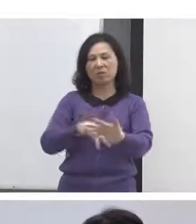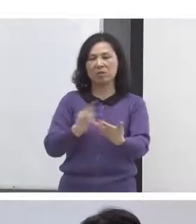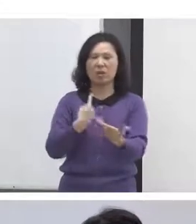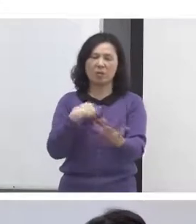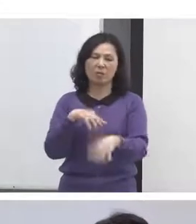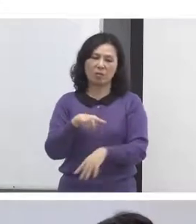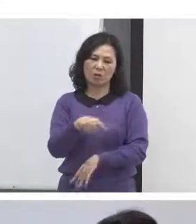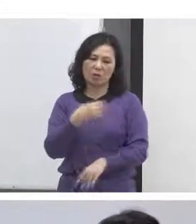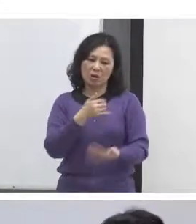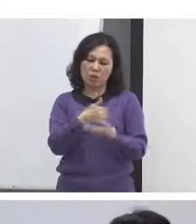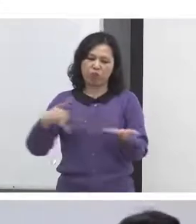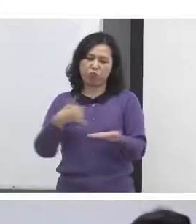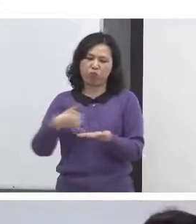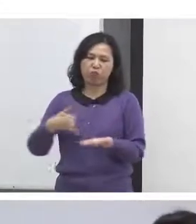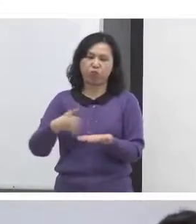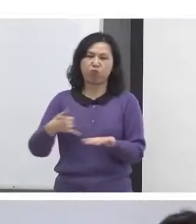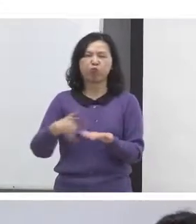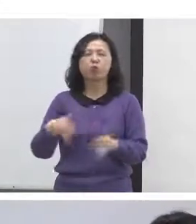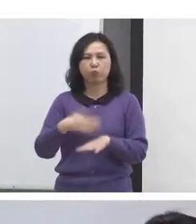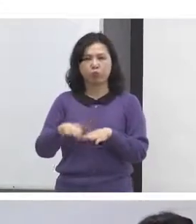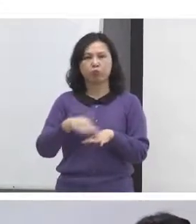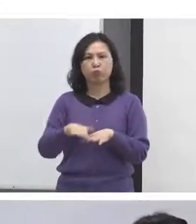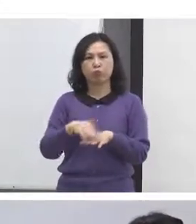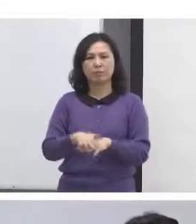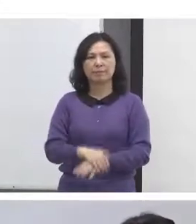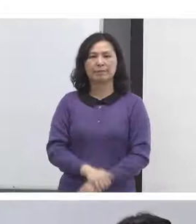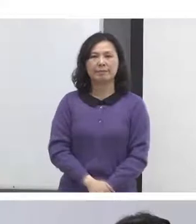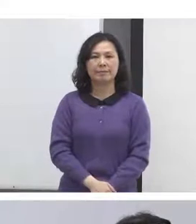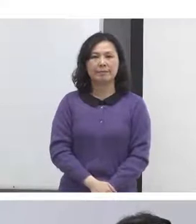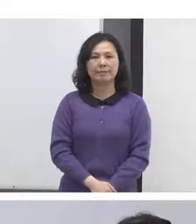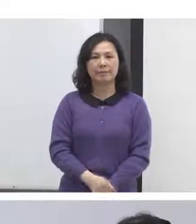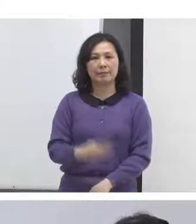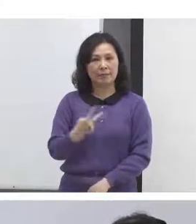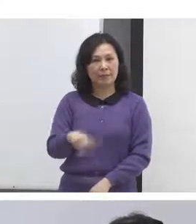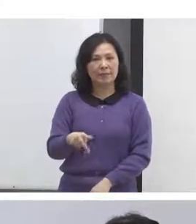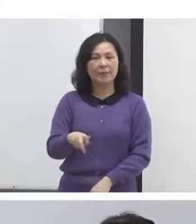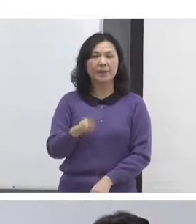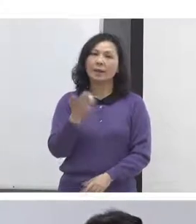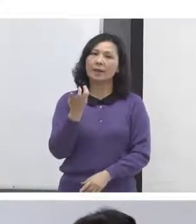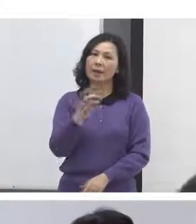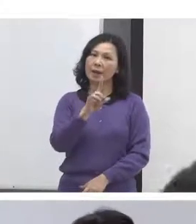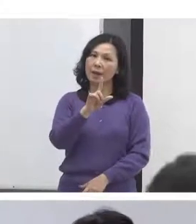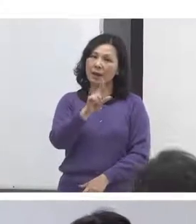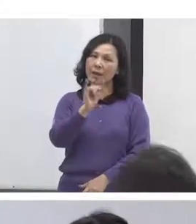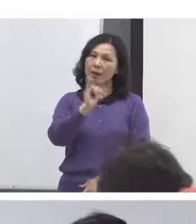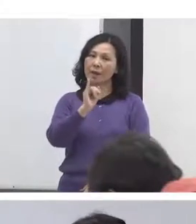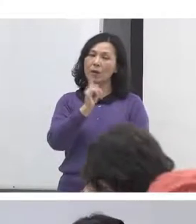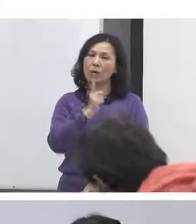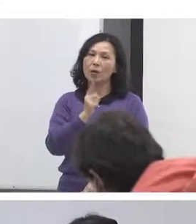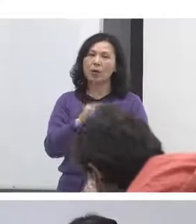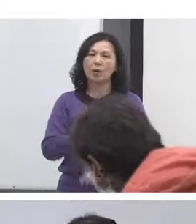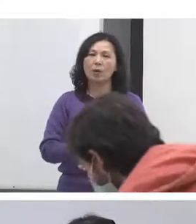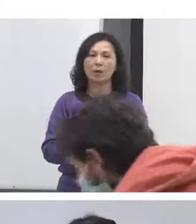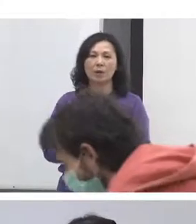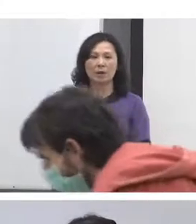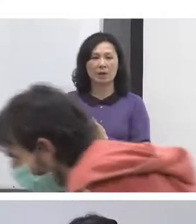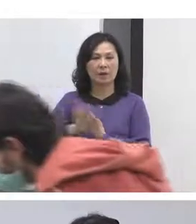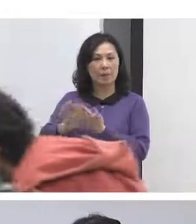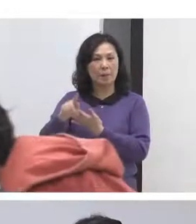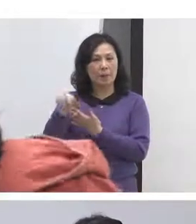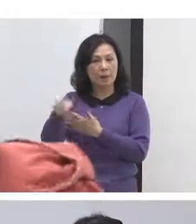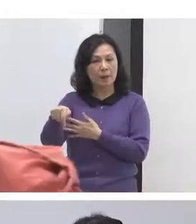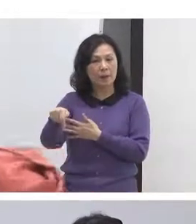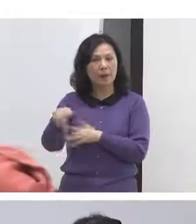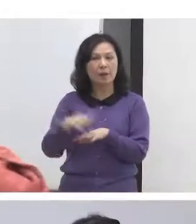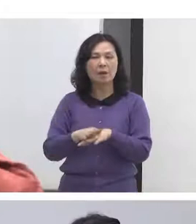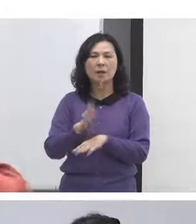等。好，那如果我们刚刚提到的那个例子说的这种另类的 recursive public 是我们想要的，就是我们想